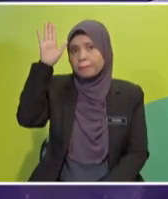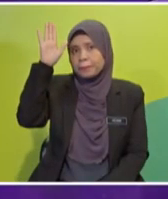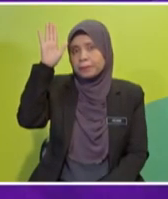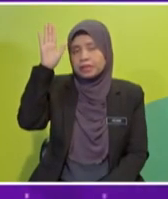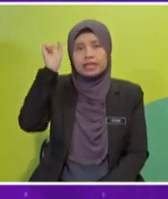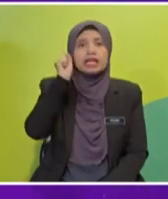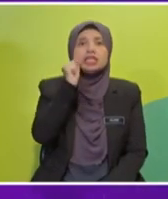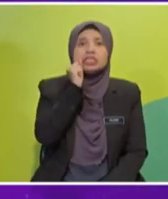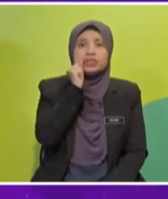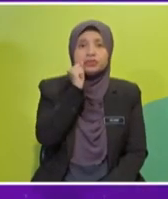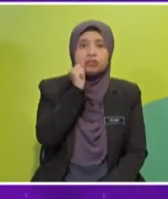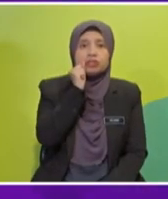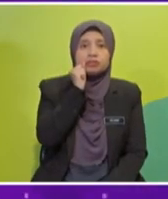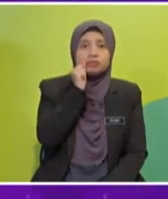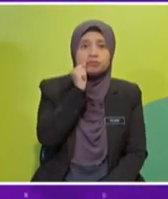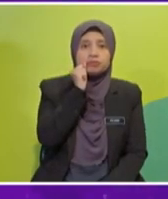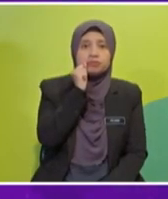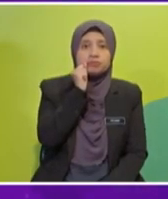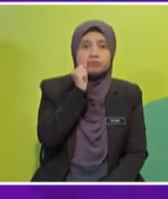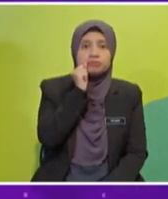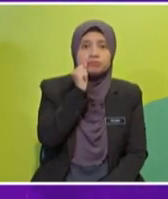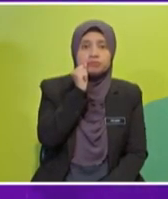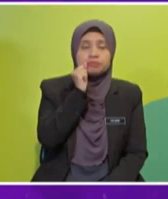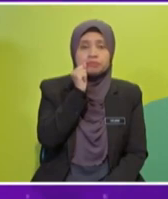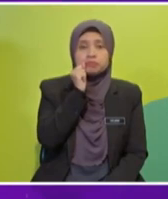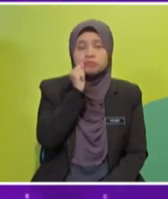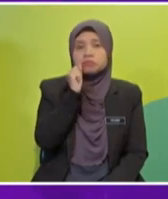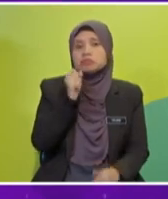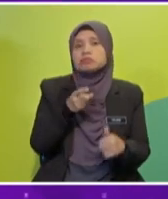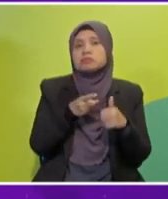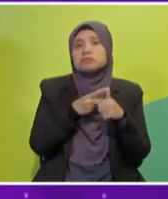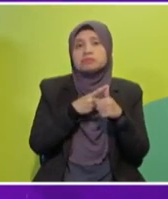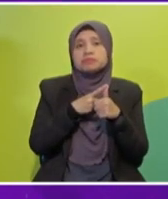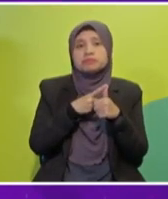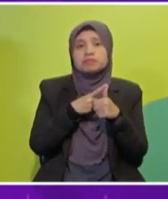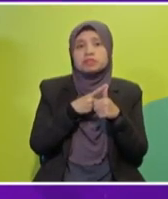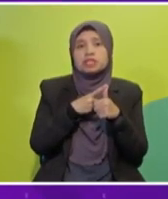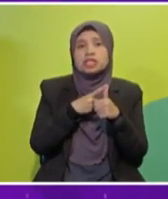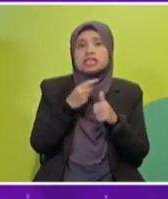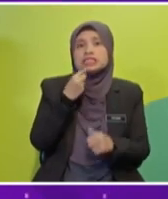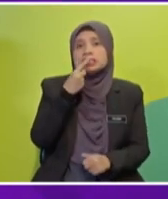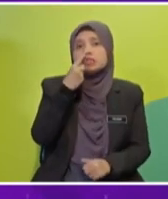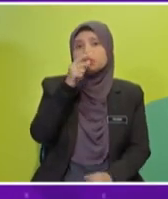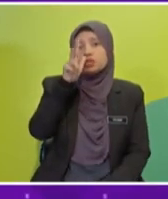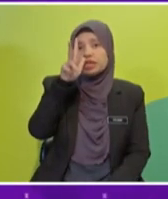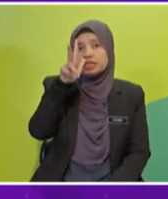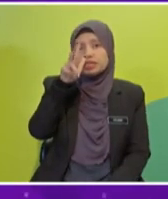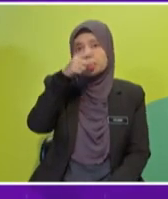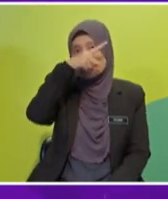Syifa. Pantas je Syifa angkat traffic light dia. Okey, soalan nombor 1 kita lihat. Sebutkan 3